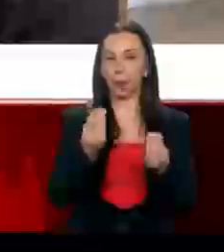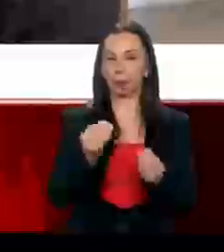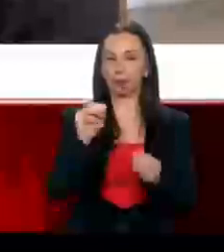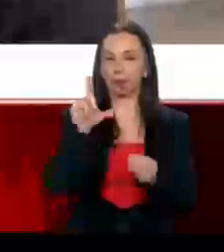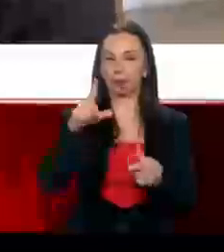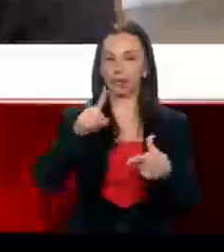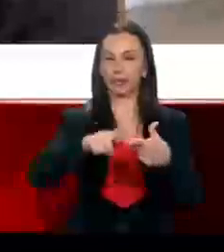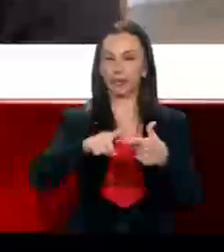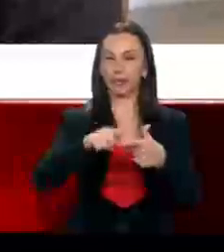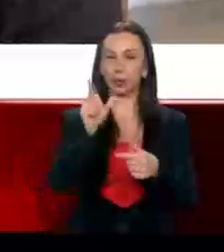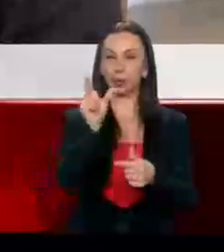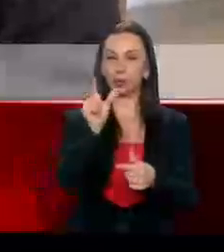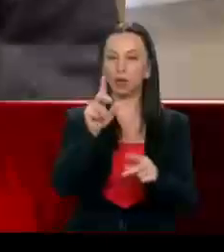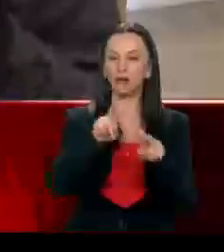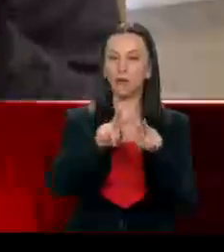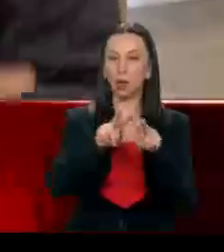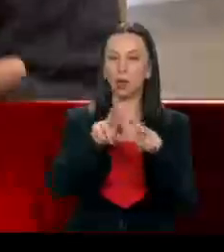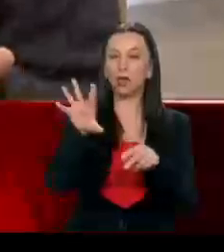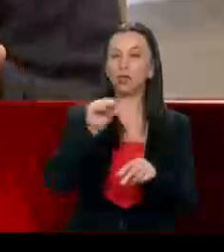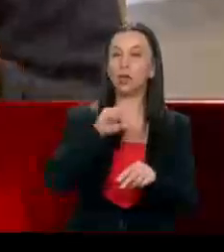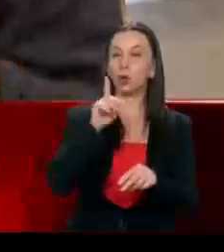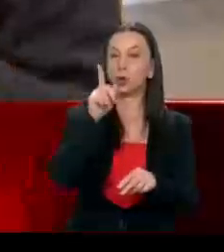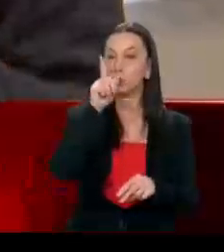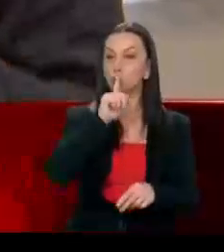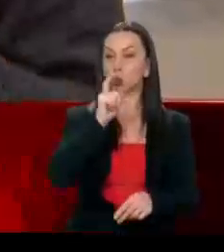İkincisi ultraviyoleyi geçirmemesi. En az